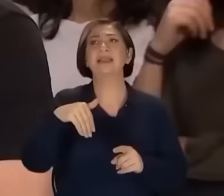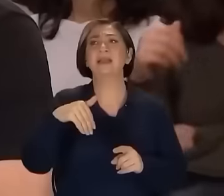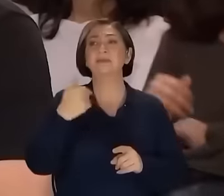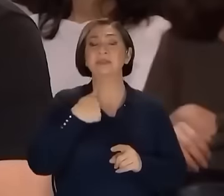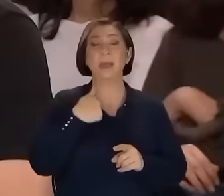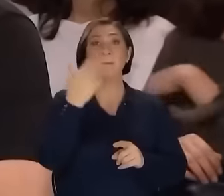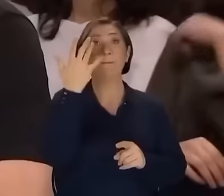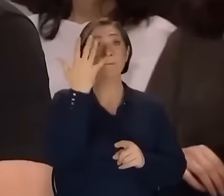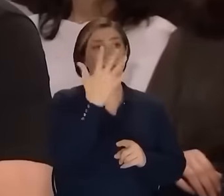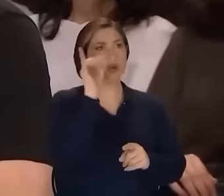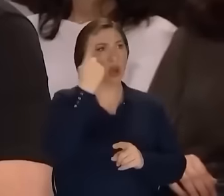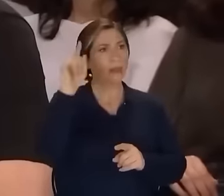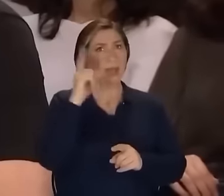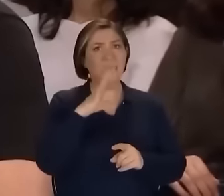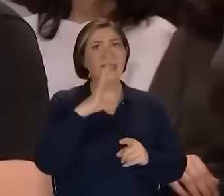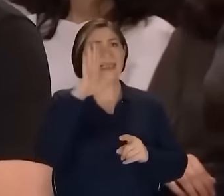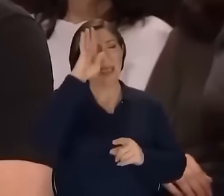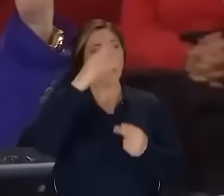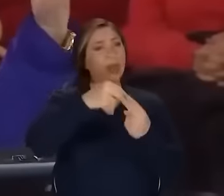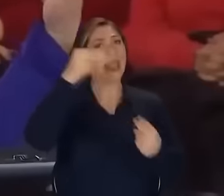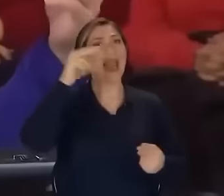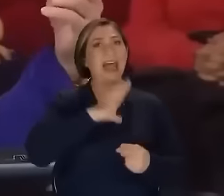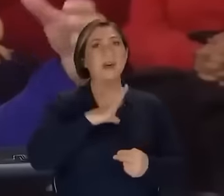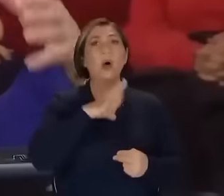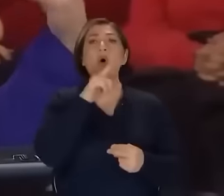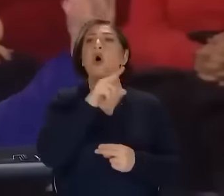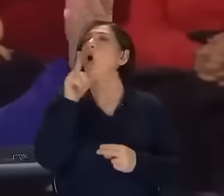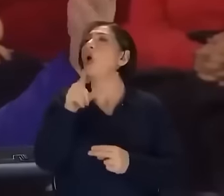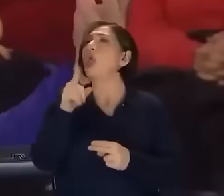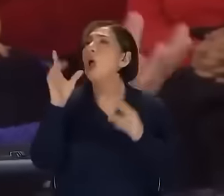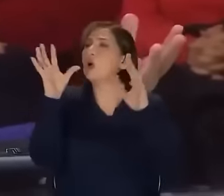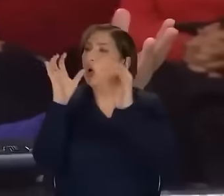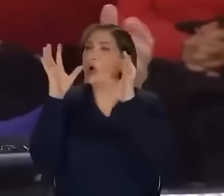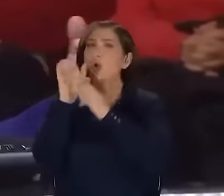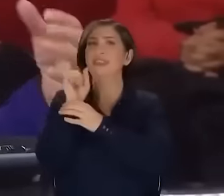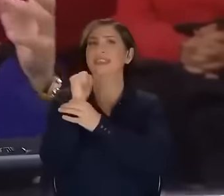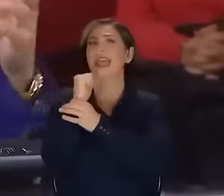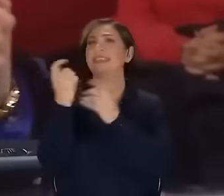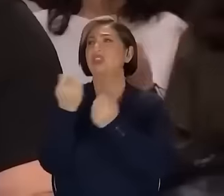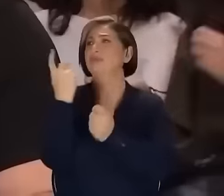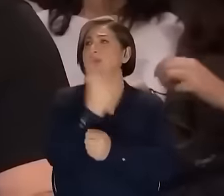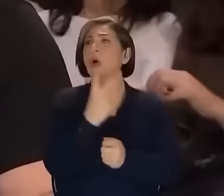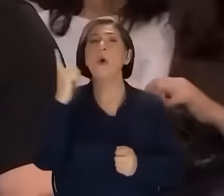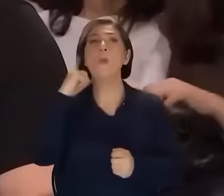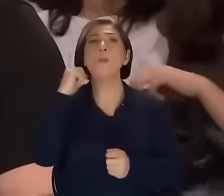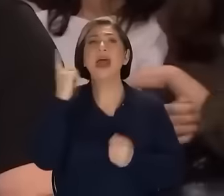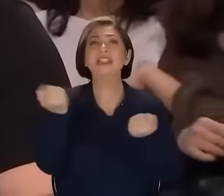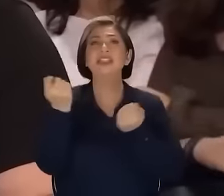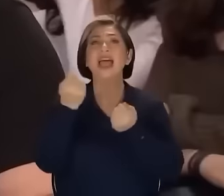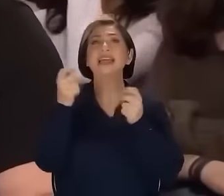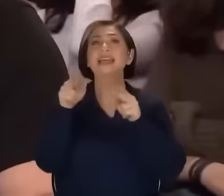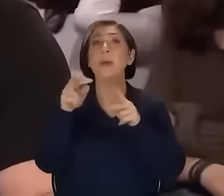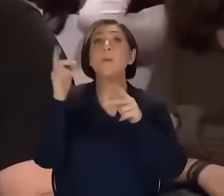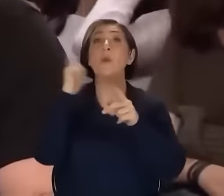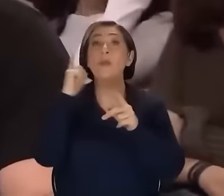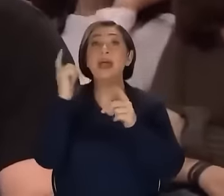mesela beş yönetmen, hatırlıyor musun? İstanbul öyküleri vardı. Var ama onlar biraz da böyle hani koyu koyu sanat işleridir. Popüler işler gibi, popüler